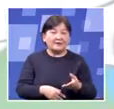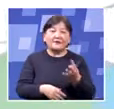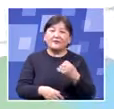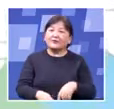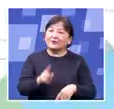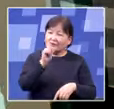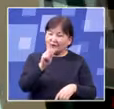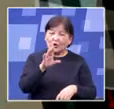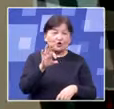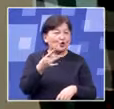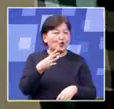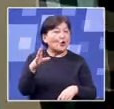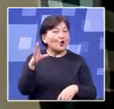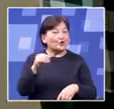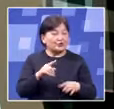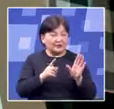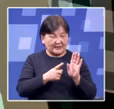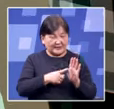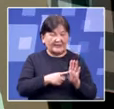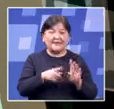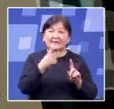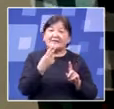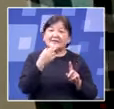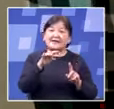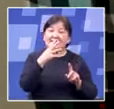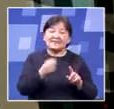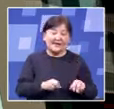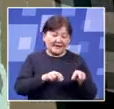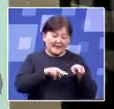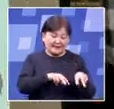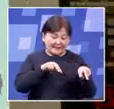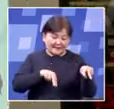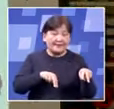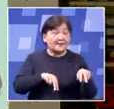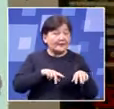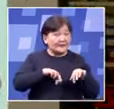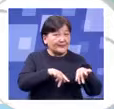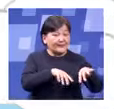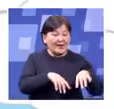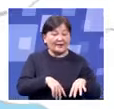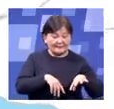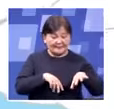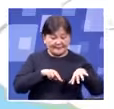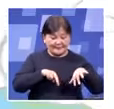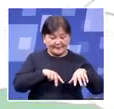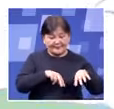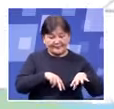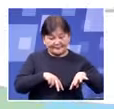Сайн байна. Шоргоолж царцаа хоёр ахна шүү дээ. 1 2 амтан бахна. За тэгэхээр